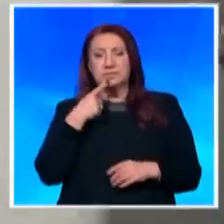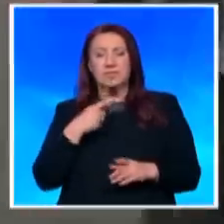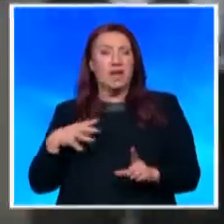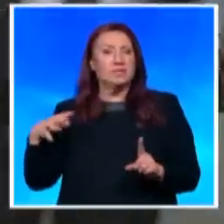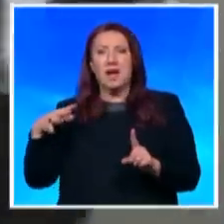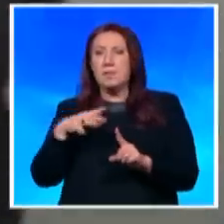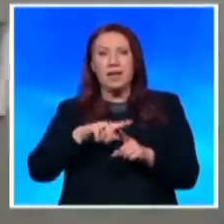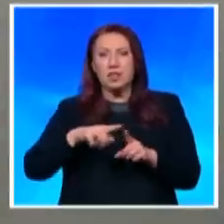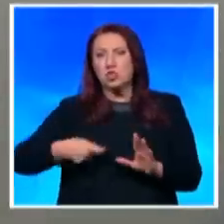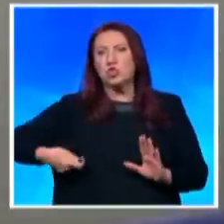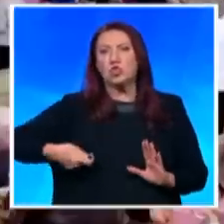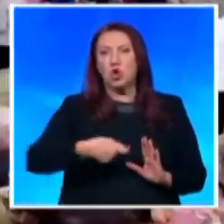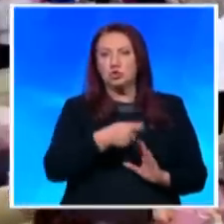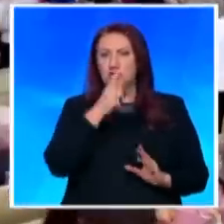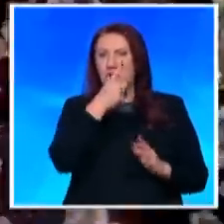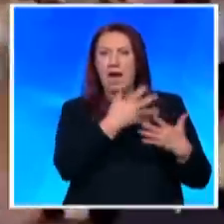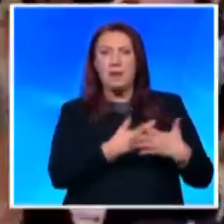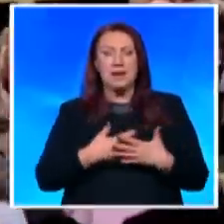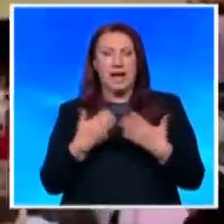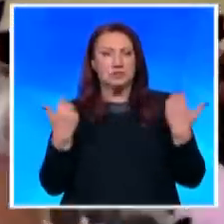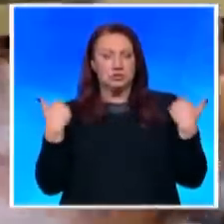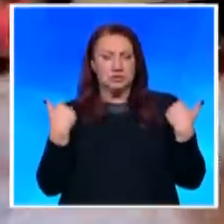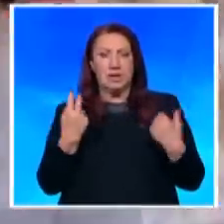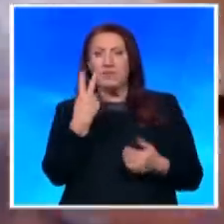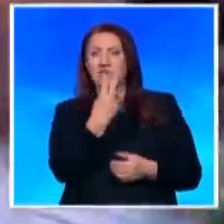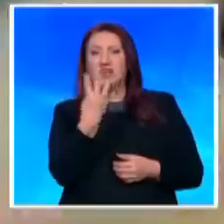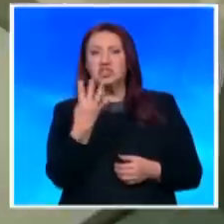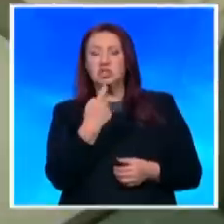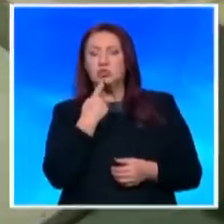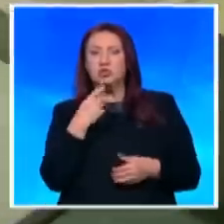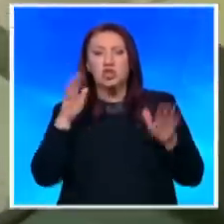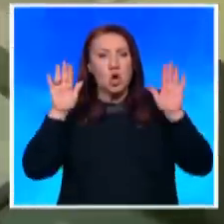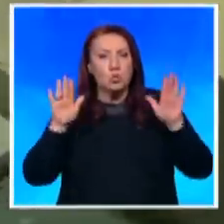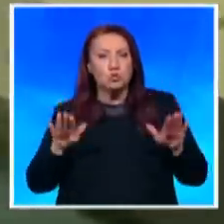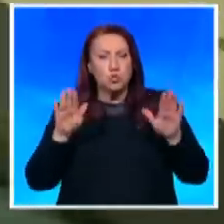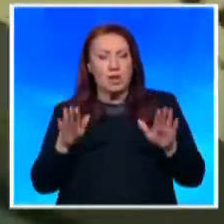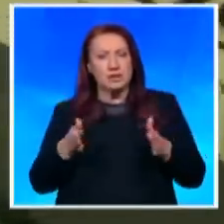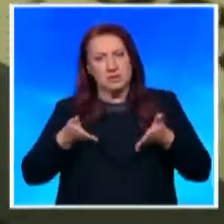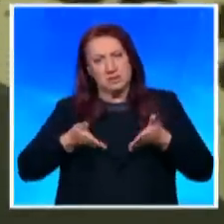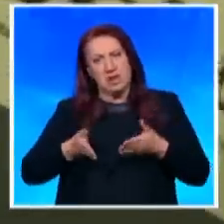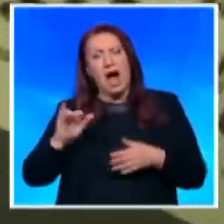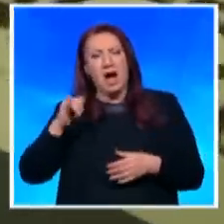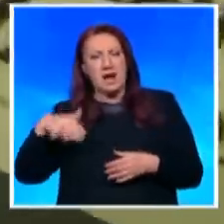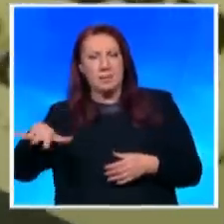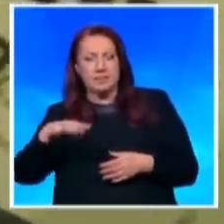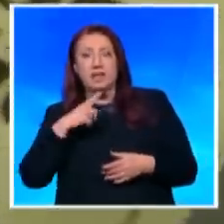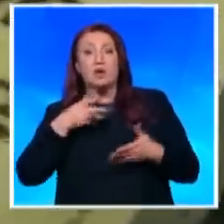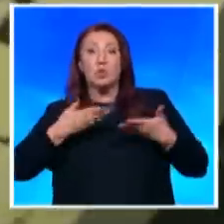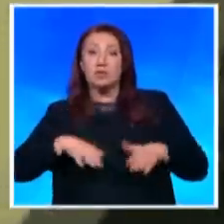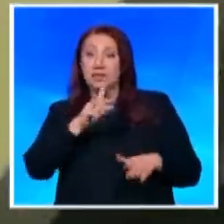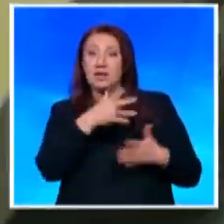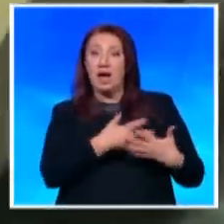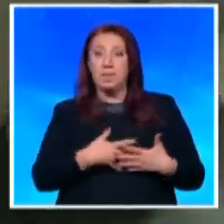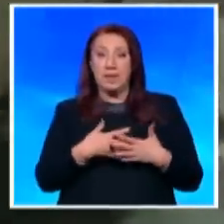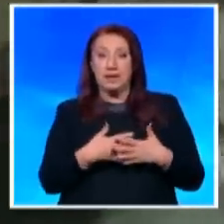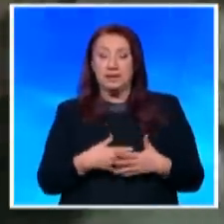американски университет от 24-годишен мюсюлманин от арабски произход, роден в Съединените щати. Рушди има издадена фетва